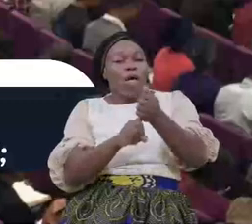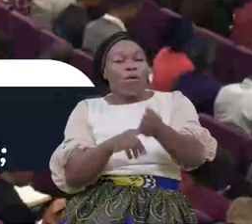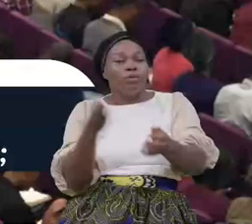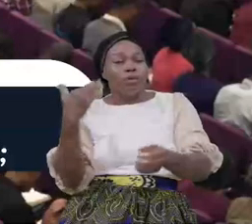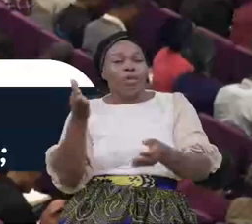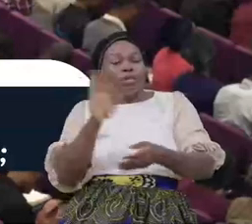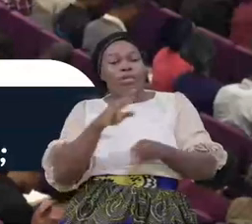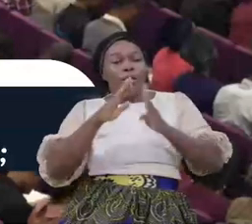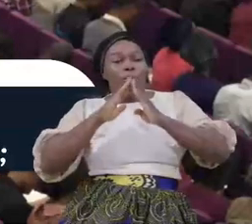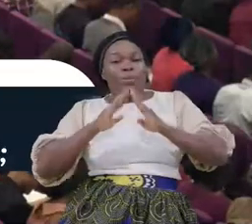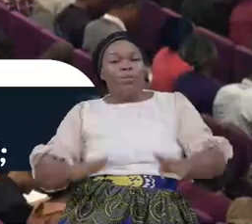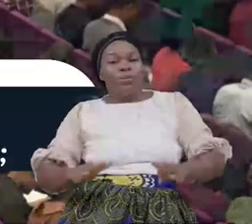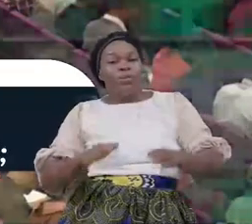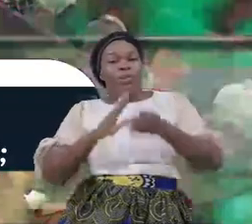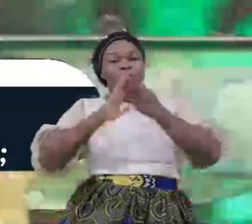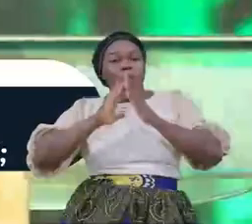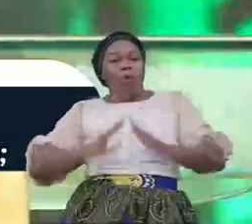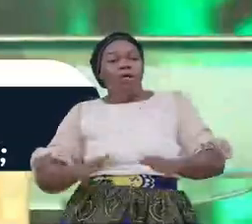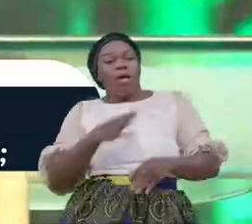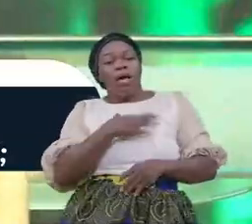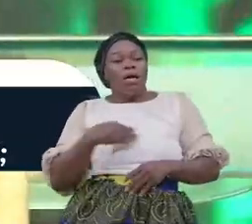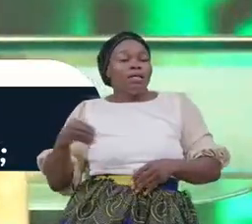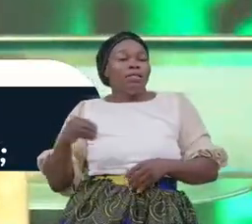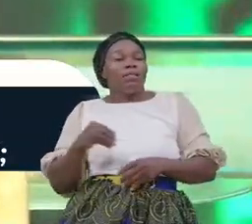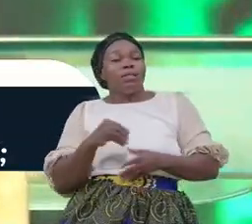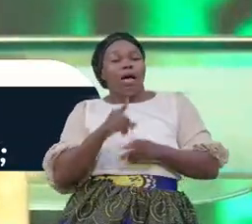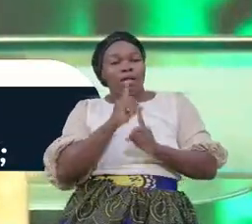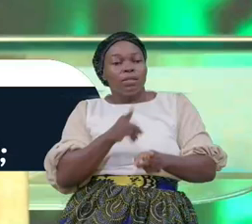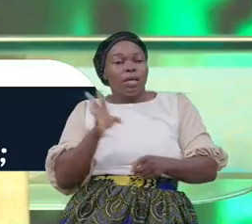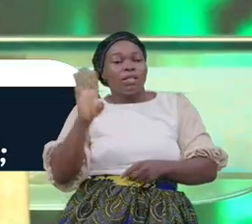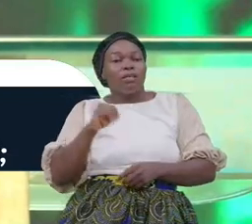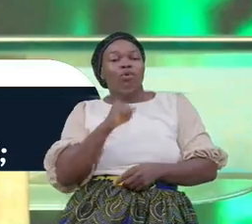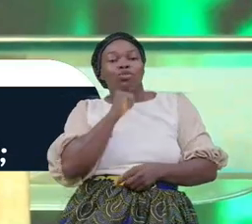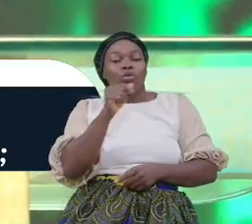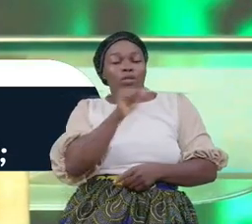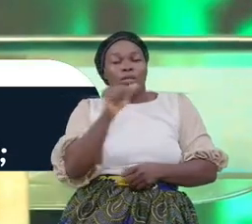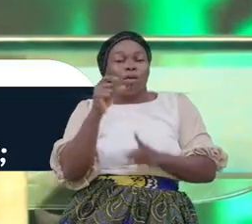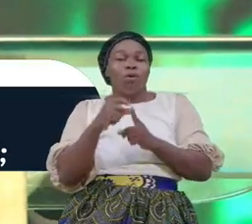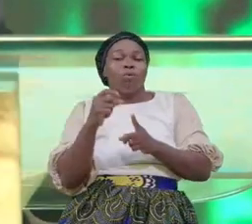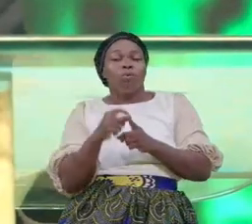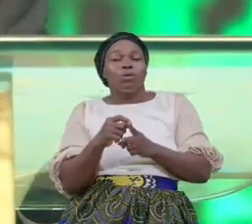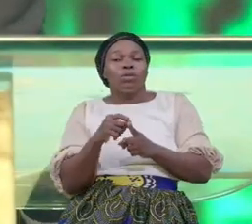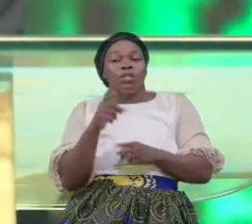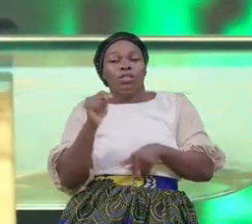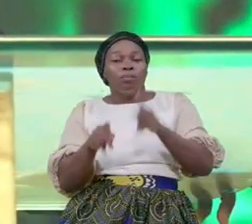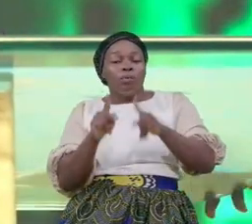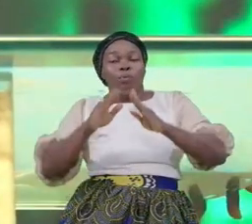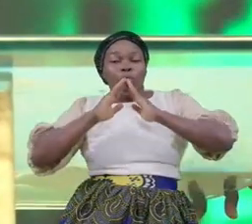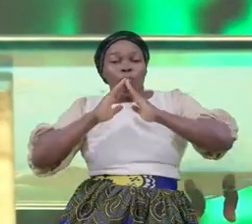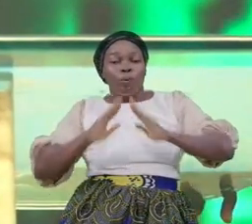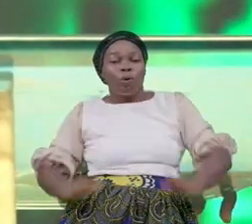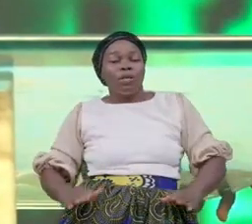peuple se tut et ne lui répondit pas un mot. Faut pas répondre à